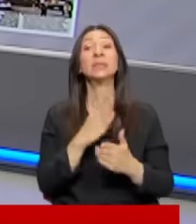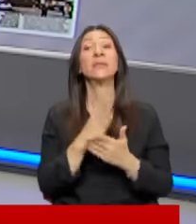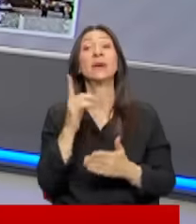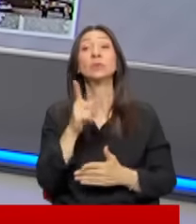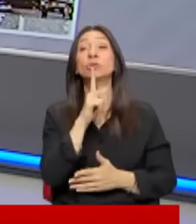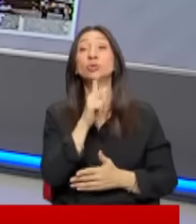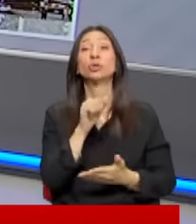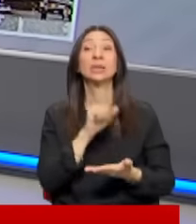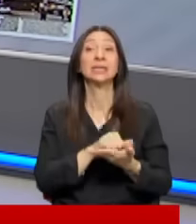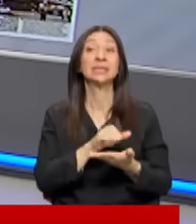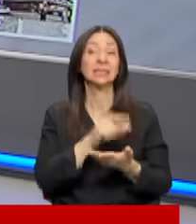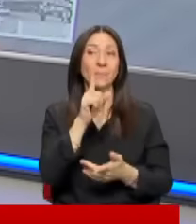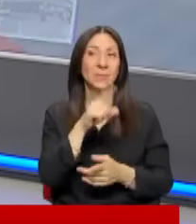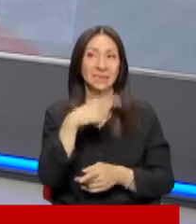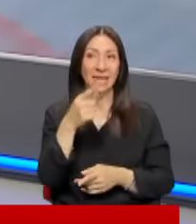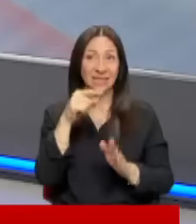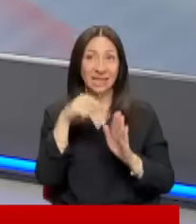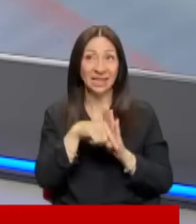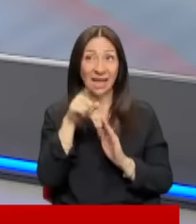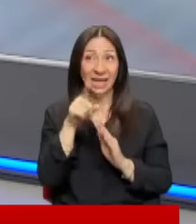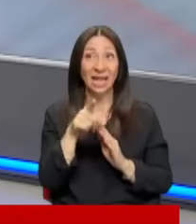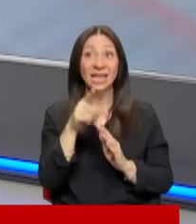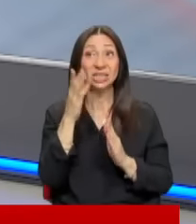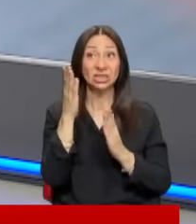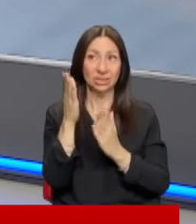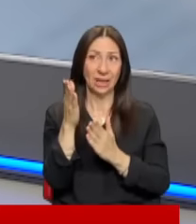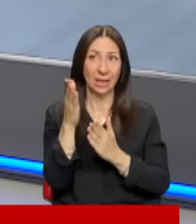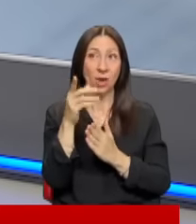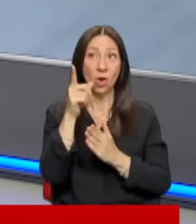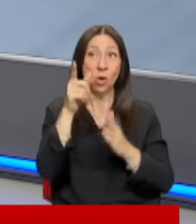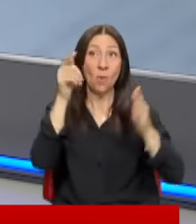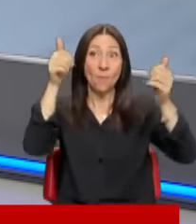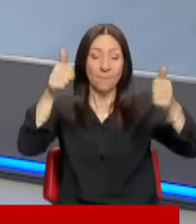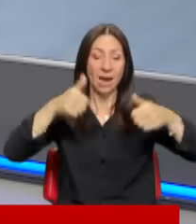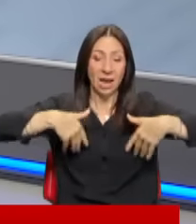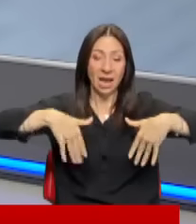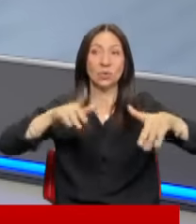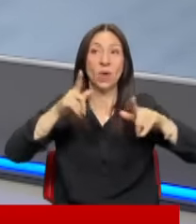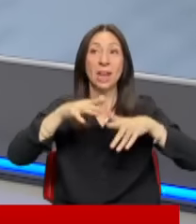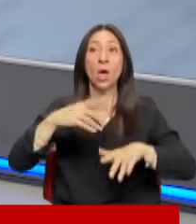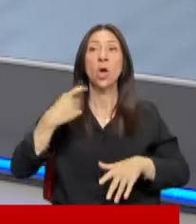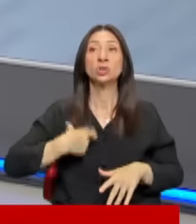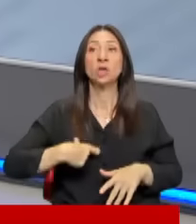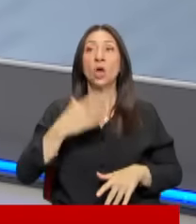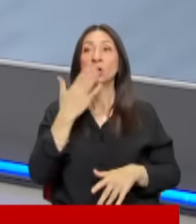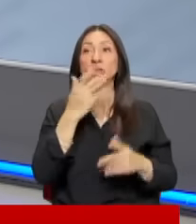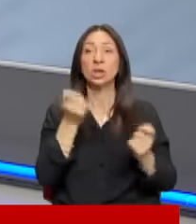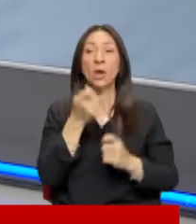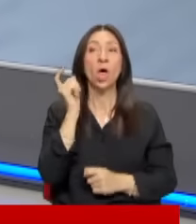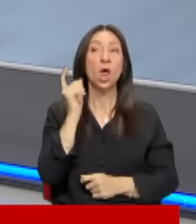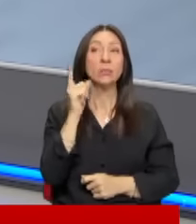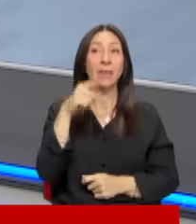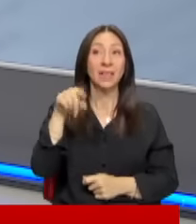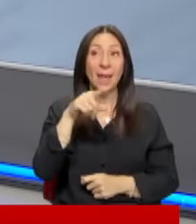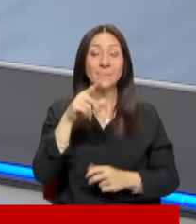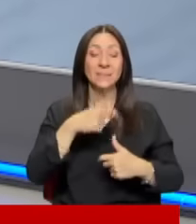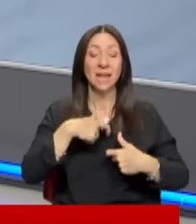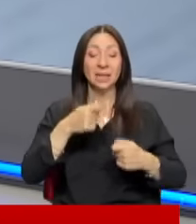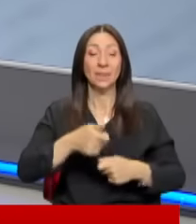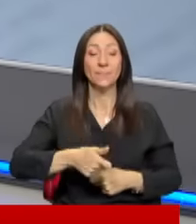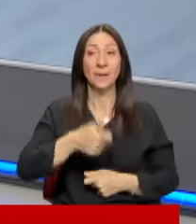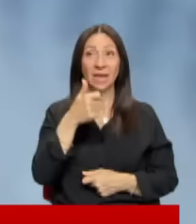edelim Sözcü Gazetesi'nden bir diğer detayla. İşte o pankart, o eylem. Özel okullarda çalışan öğretmenler Milli